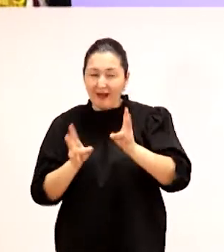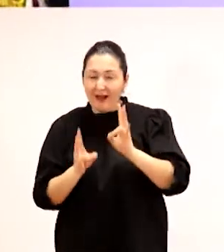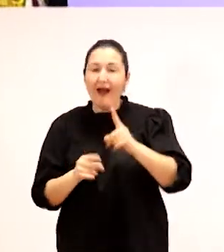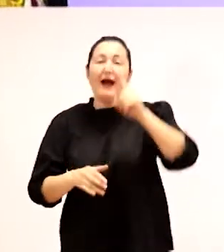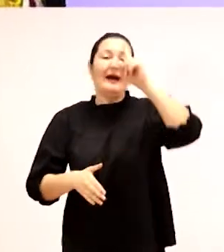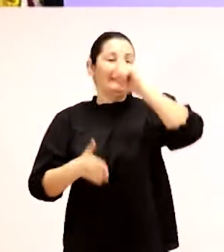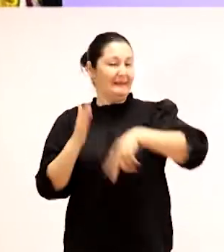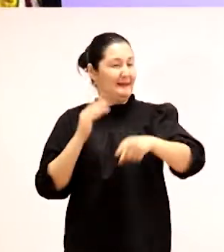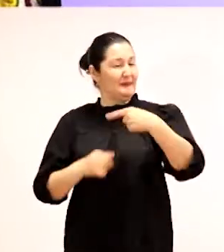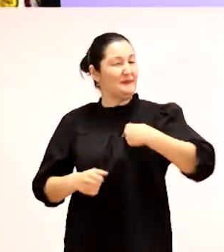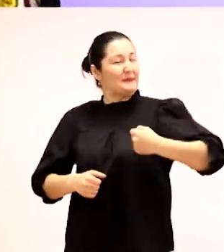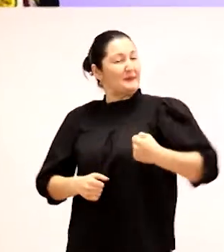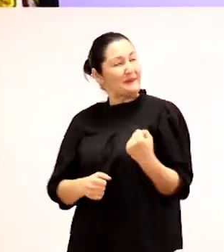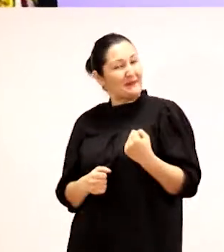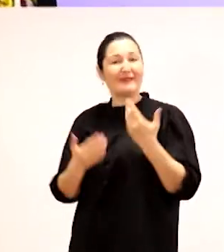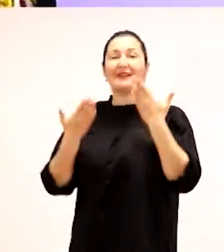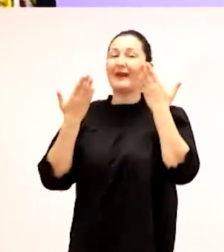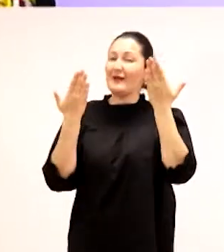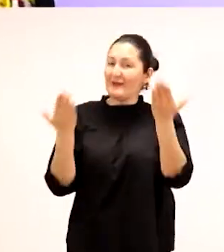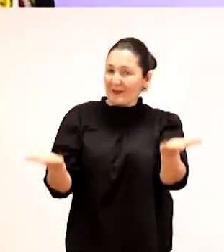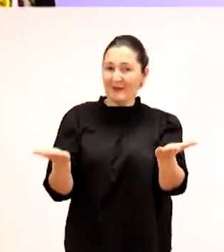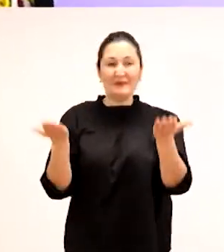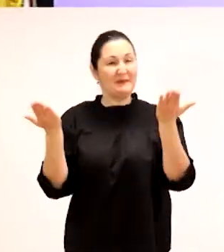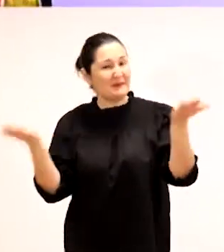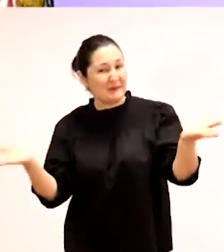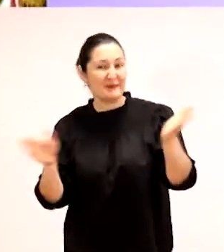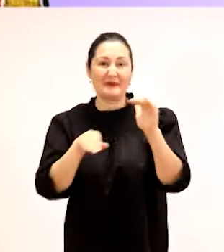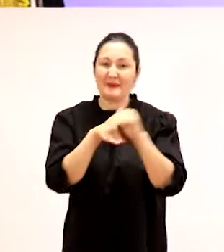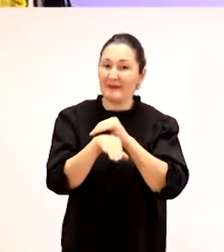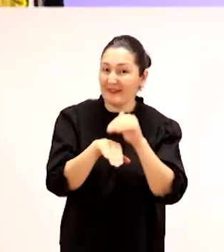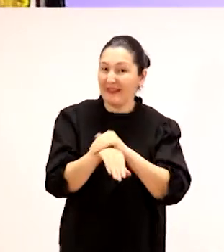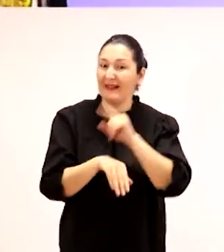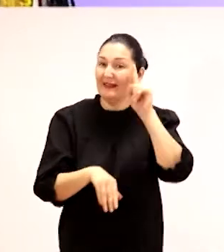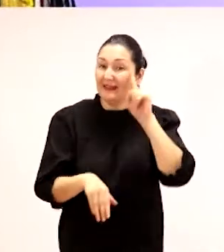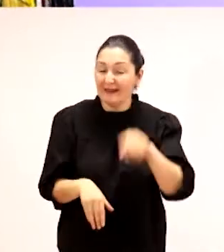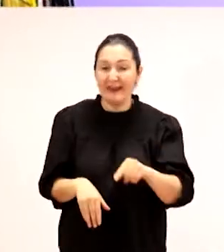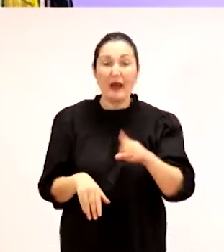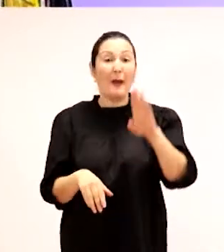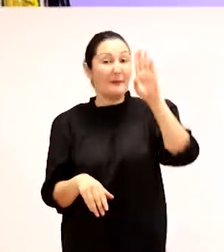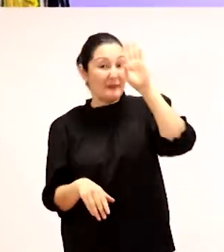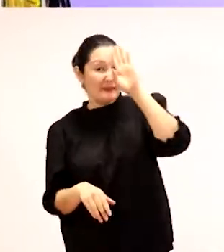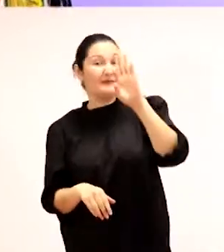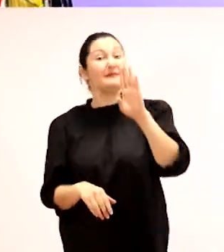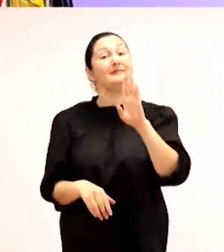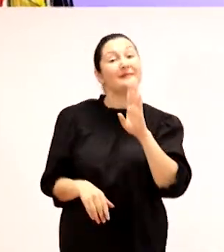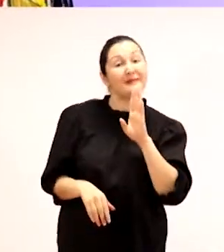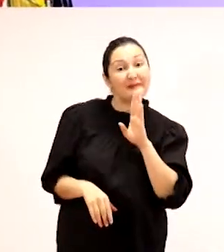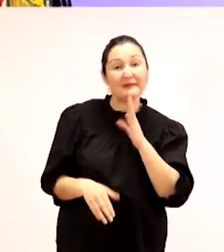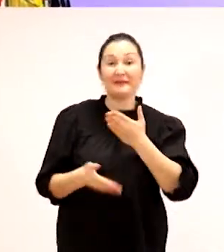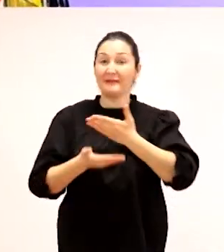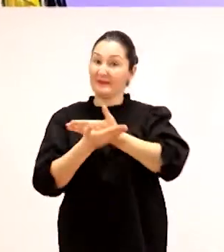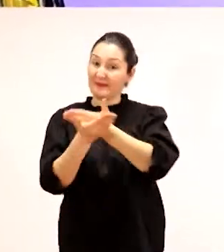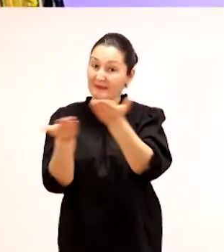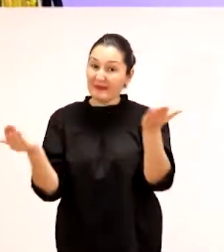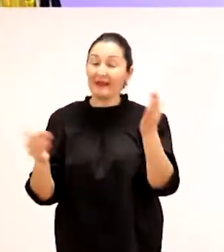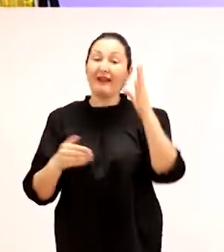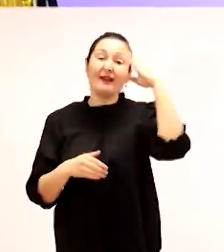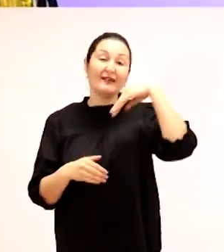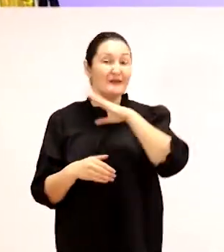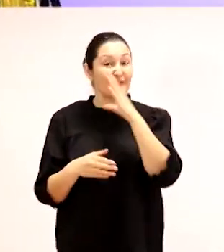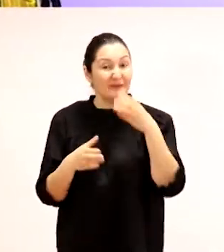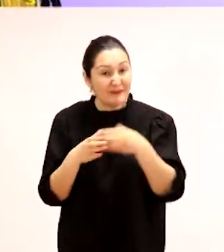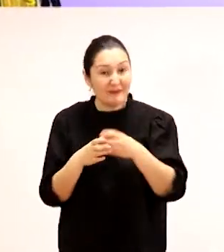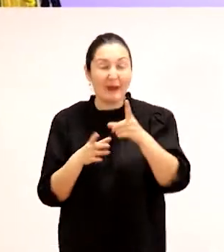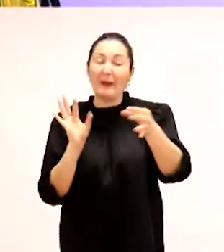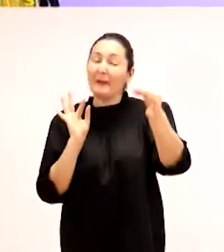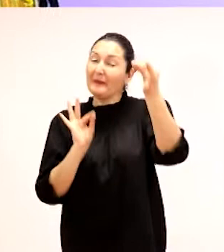Замечательно, замечательно. Вы большие молодцы. Я думаю, что мальчики и девочки, а также их родители,